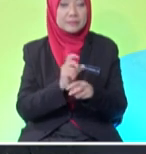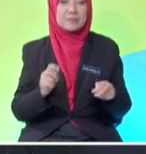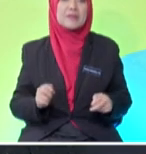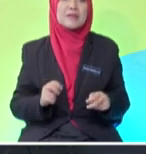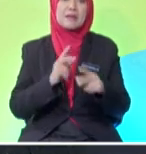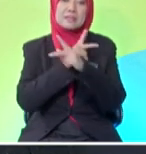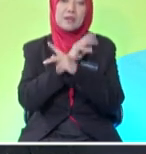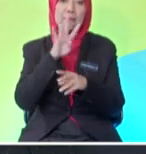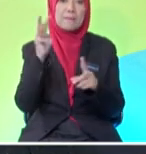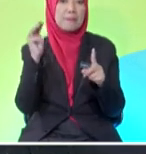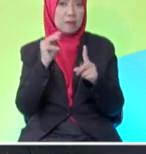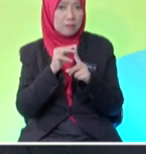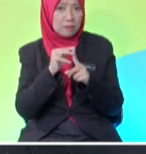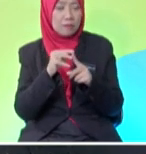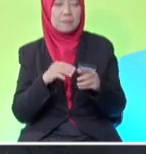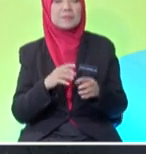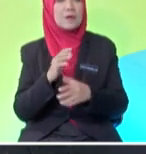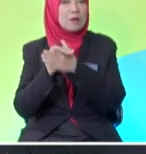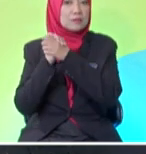untuk kamu